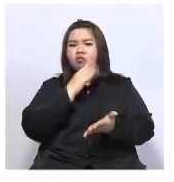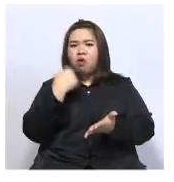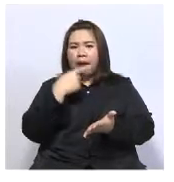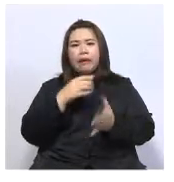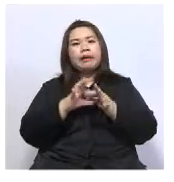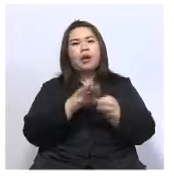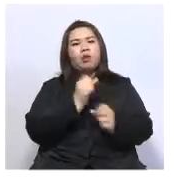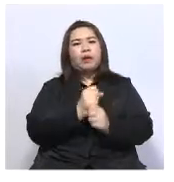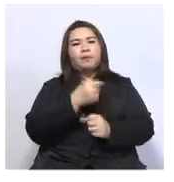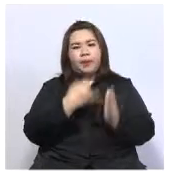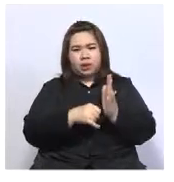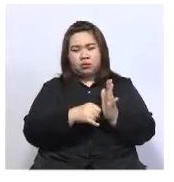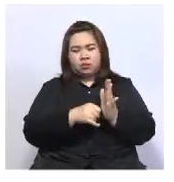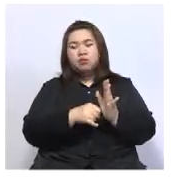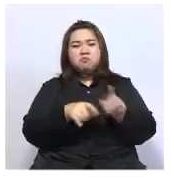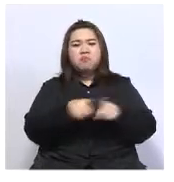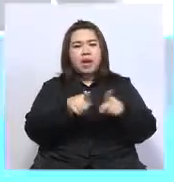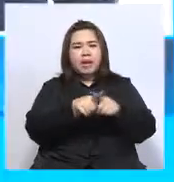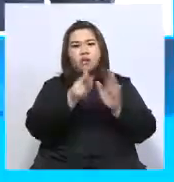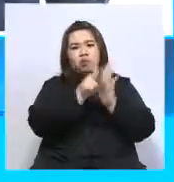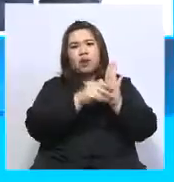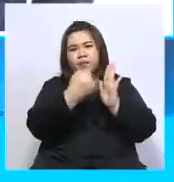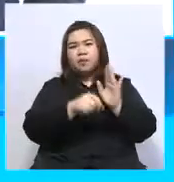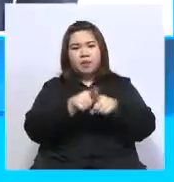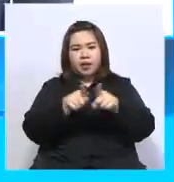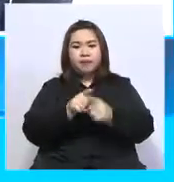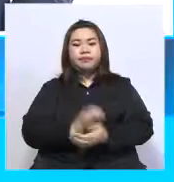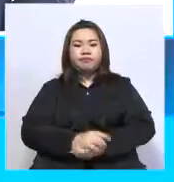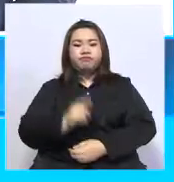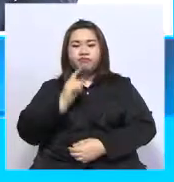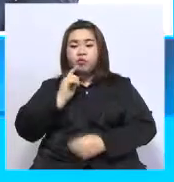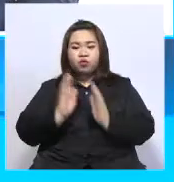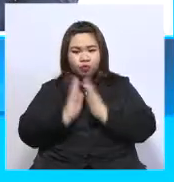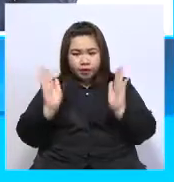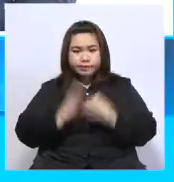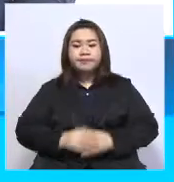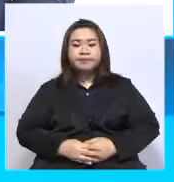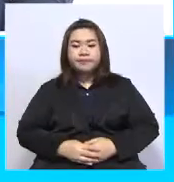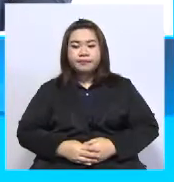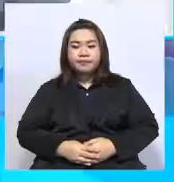นะครับก็จะต้องถูกดำเนินคดีทั้งหมดด้วยครับคุณกองแก้วคุณสถานุครับ ขอบคุณครับคุณเสกสมครับ ขอบคุณนะคะ